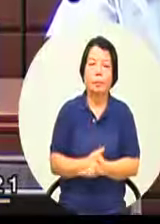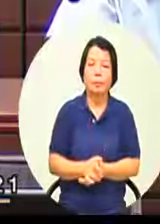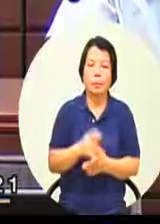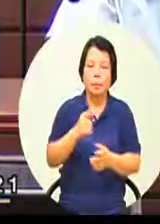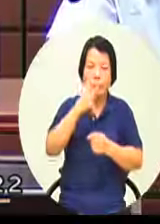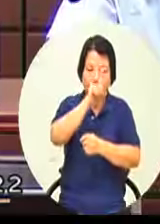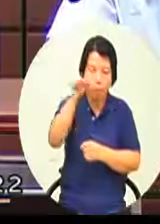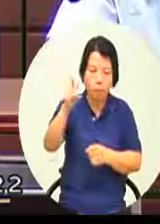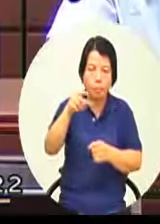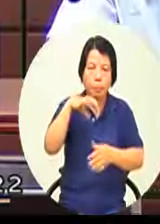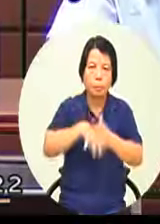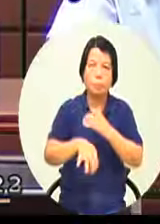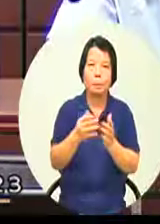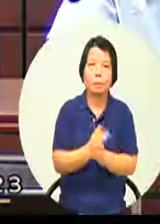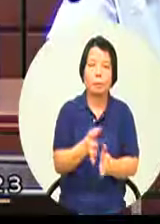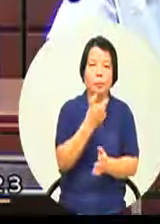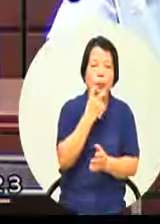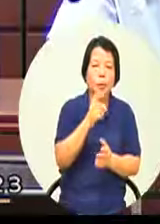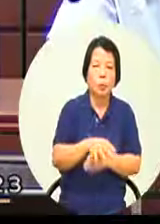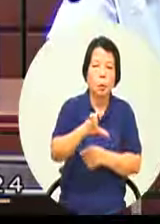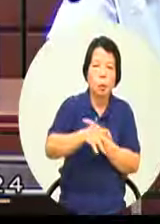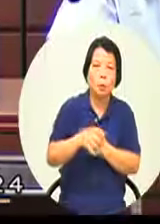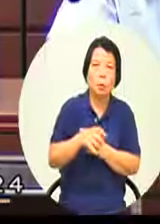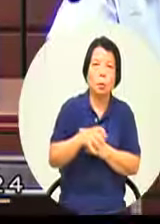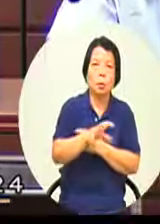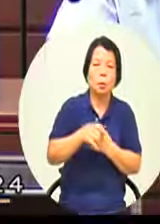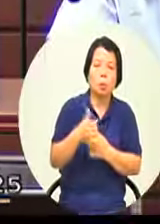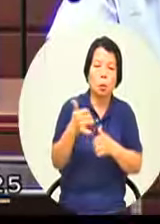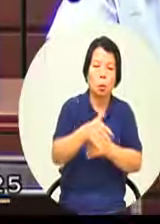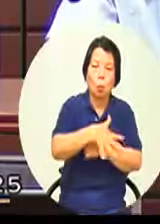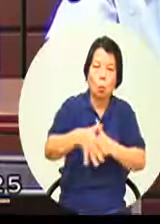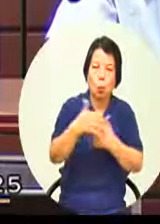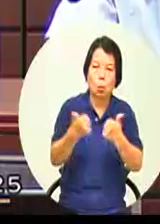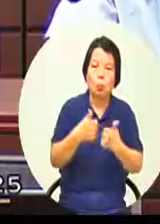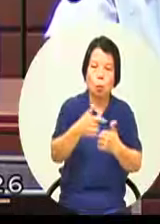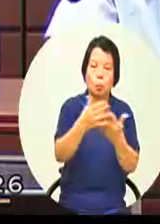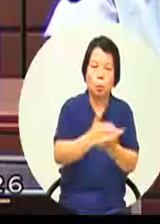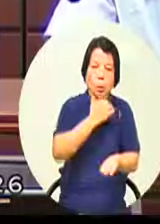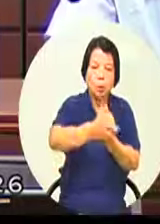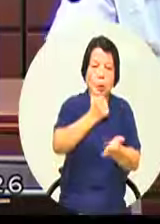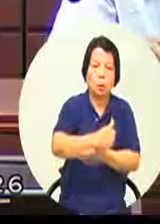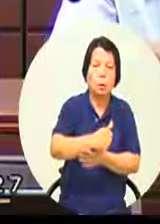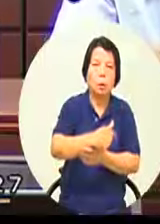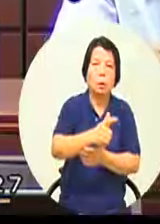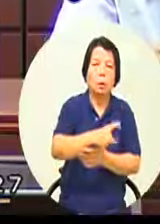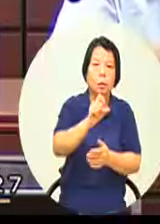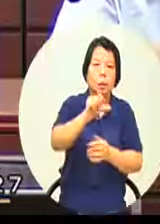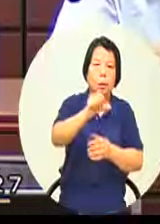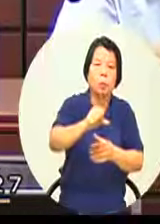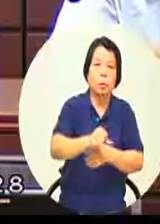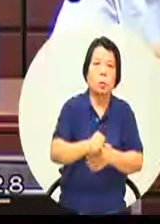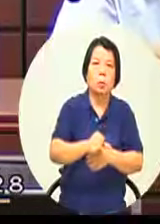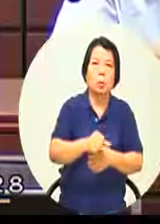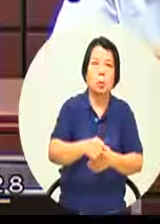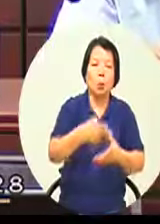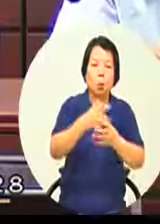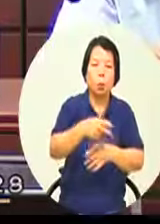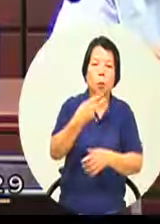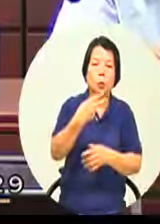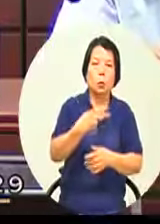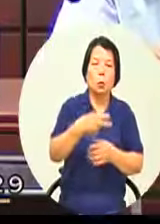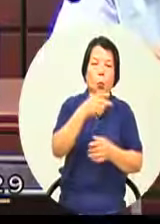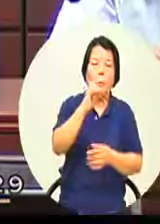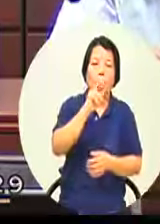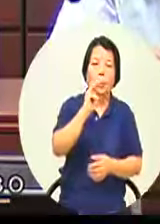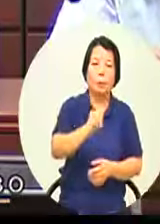内面啊，中央啊，农委会叫伊讲出15吨，伊来出15吨去台北，吼、哦，去台北高菜市场。第二项我甲张